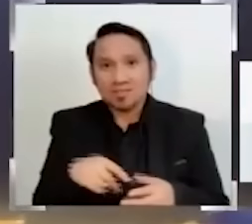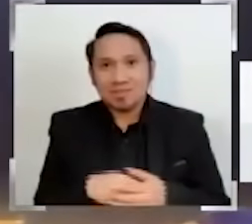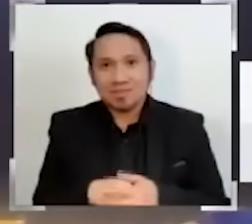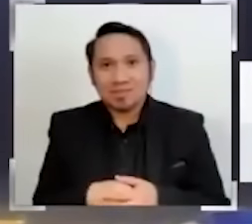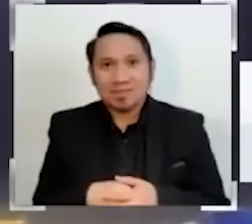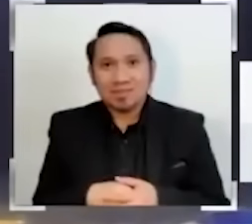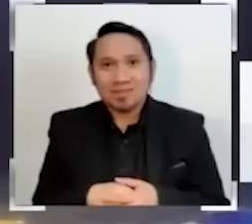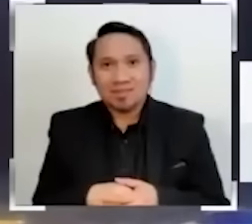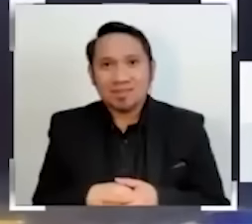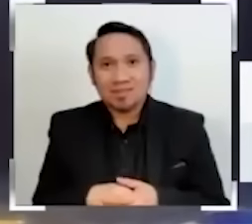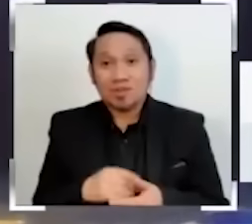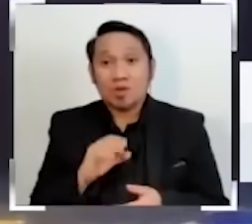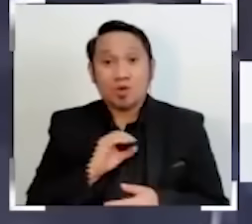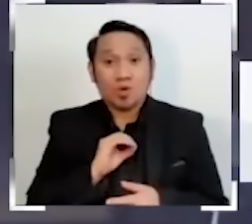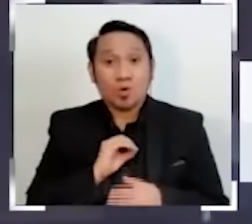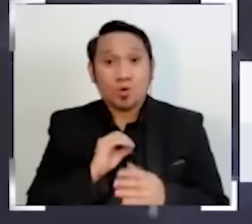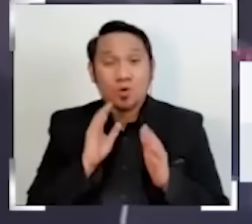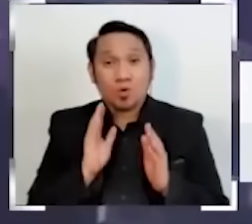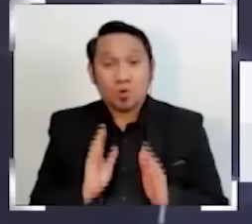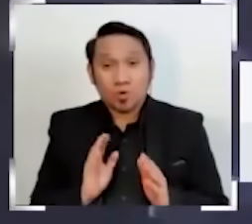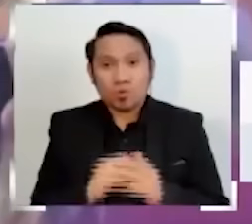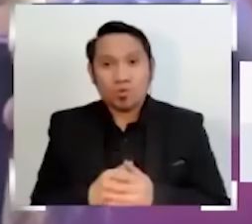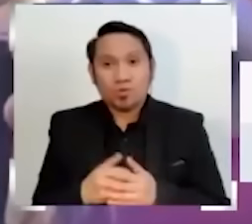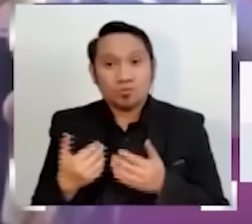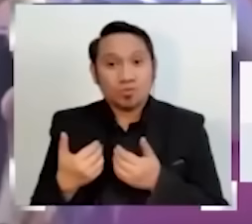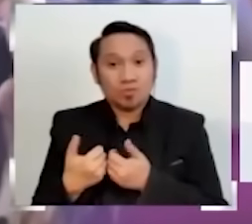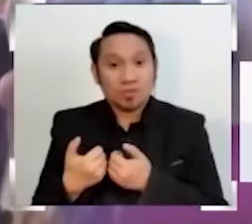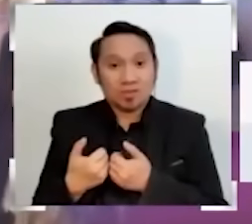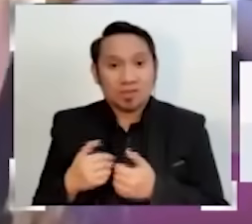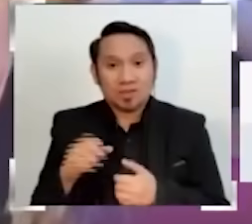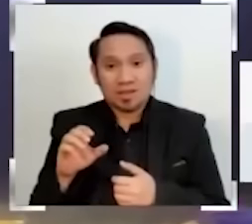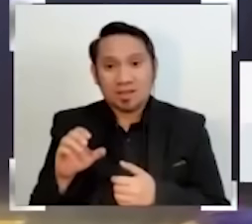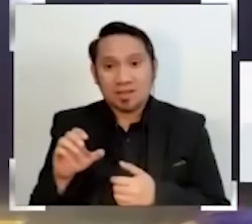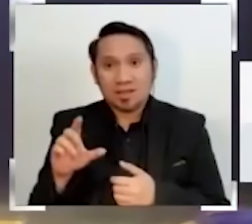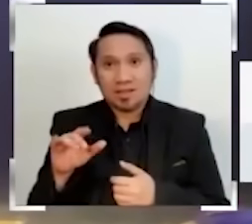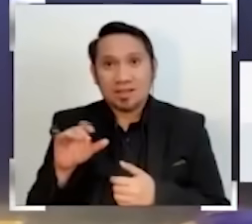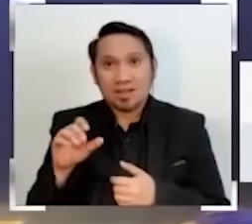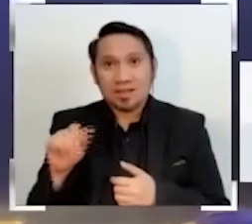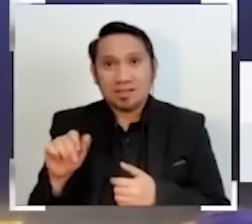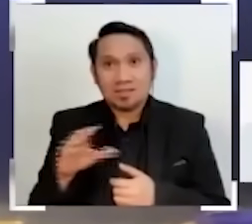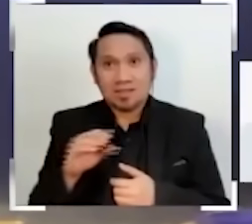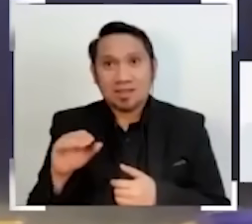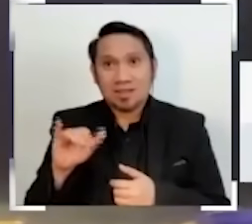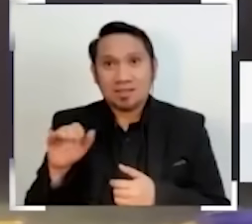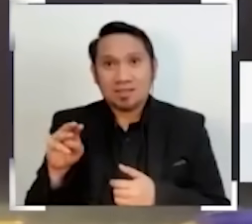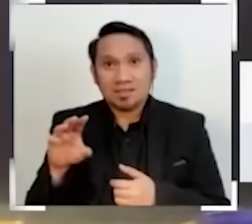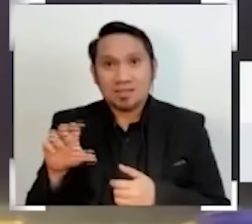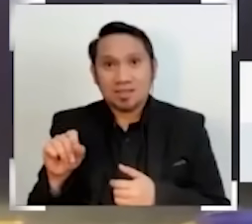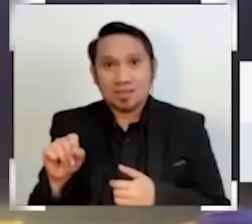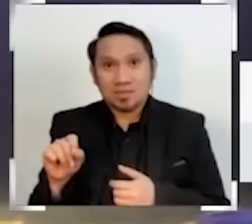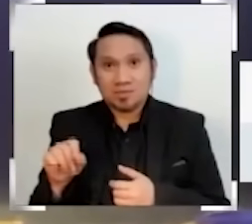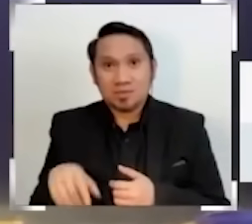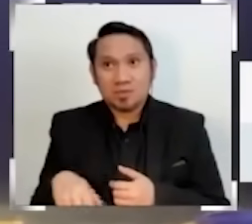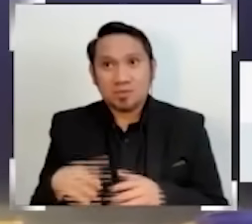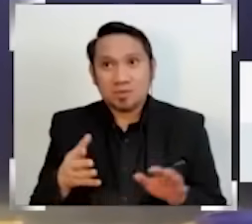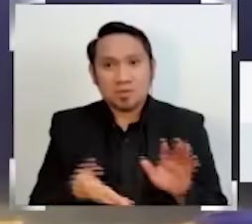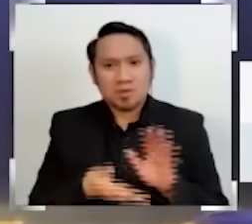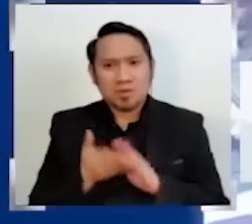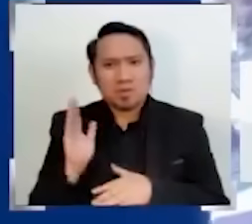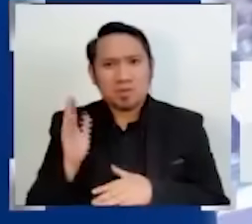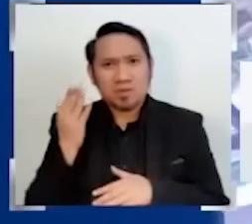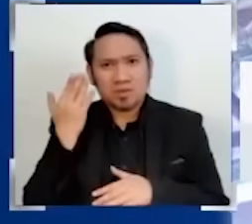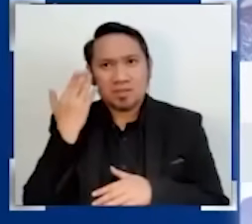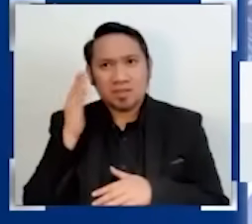Ang may-ari ang magkasintahang sina Eliza at James. Umalis silang di na malayang nagre-record pa ang